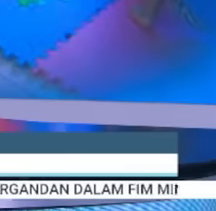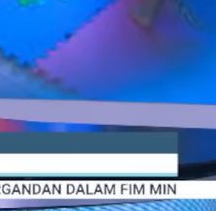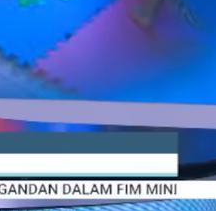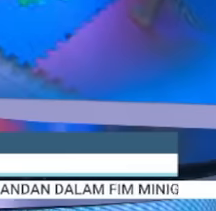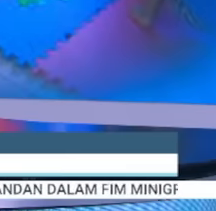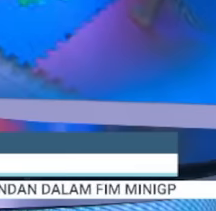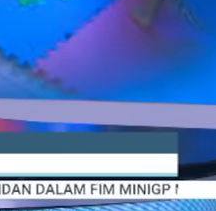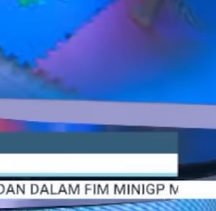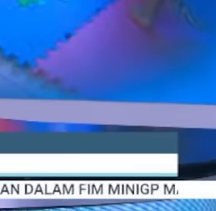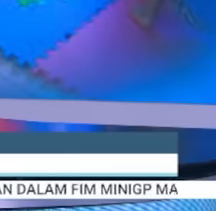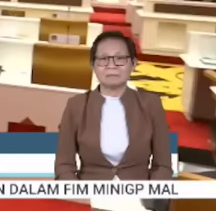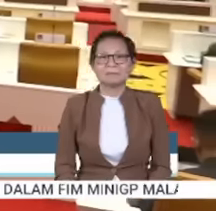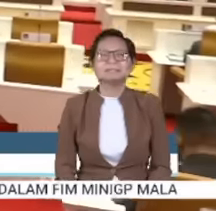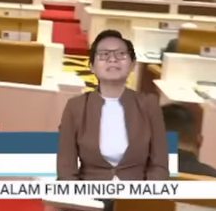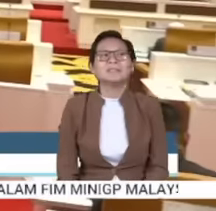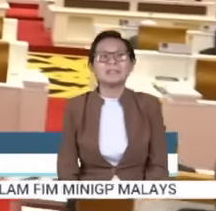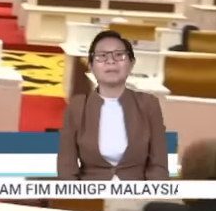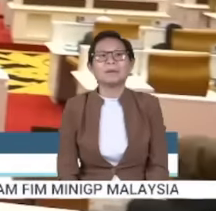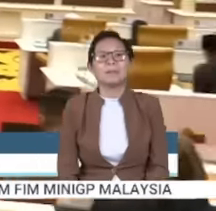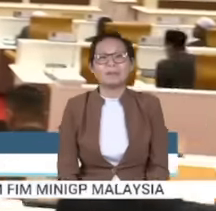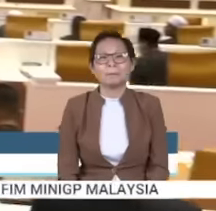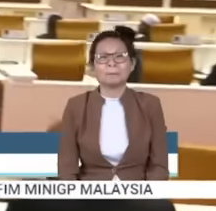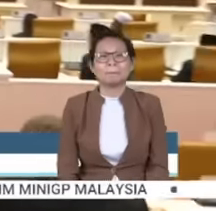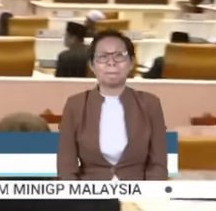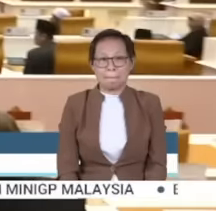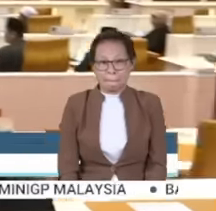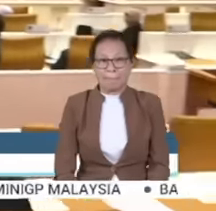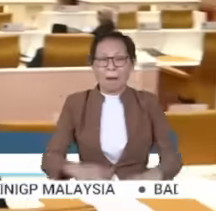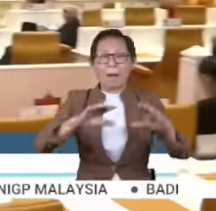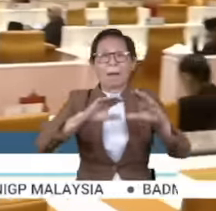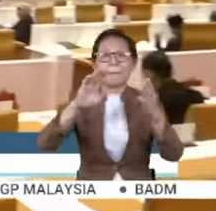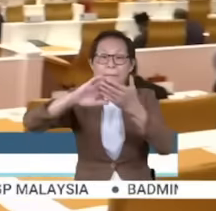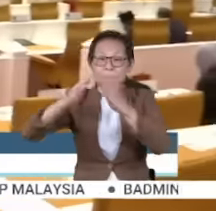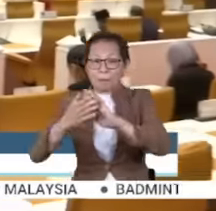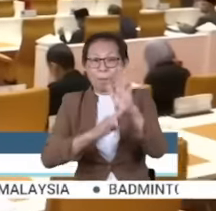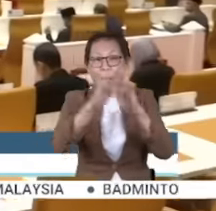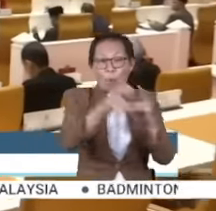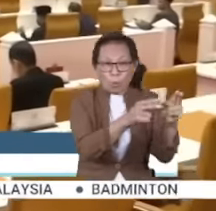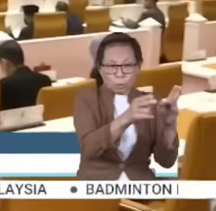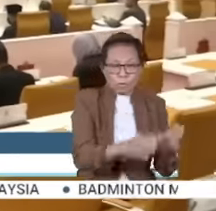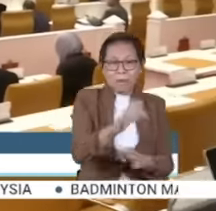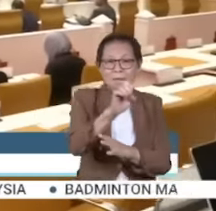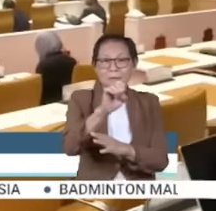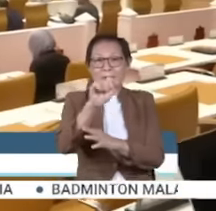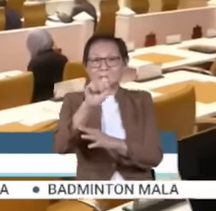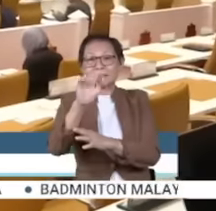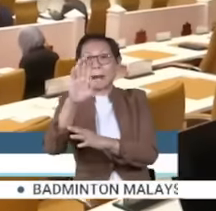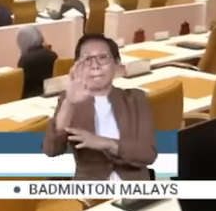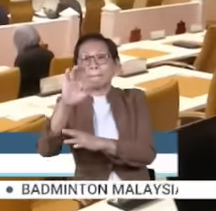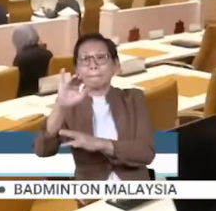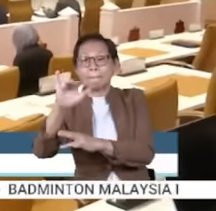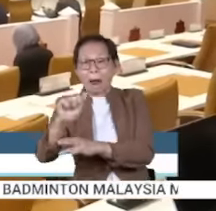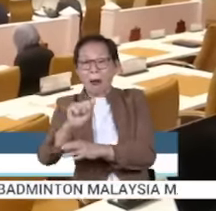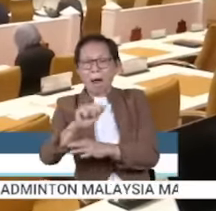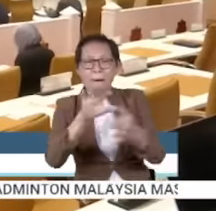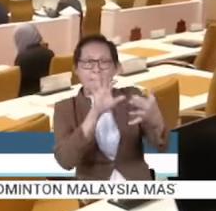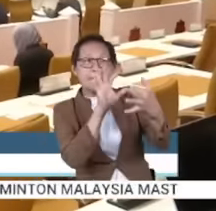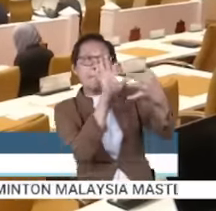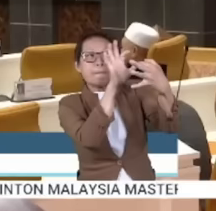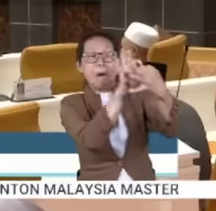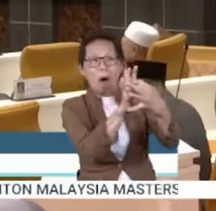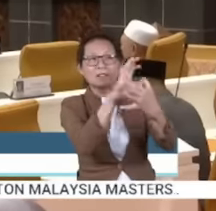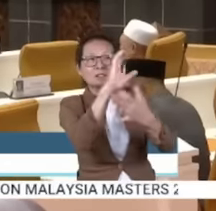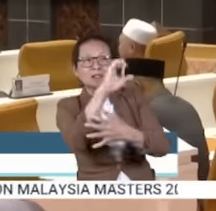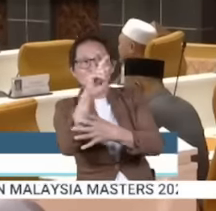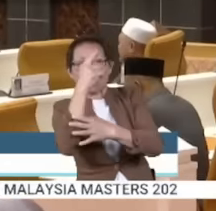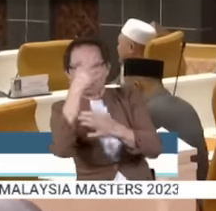menurut Isco pembangunan wanita keluarga kebajikan masyarakat dan pembangunan Usahawan Saudia Muhammad pemasangan CCTV itu sebagai langkah